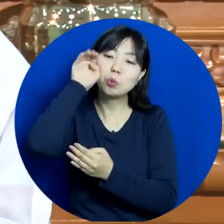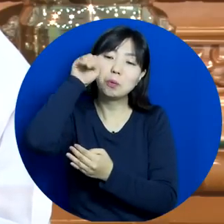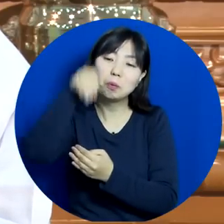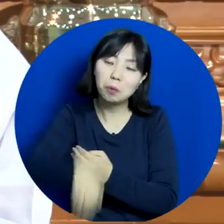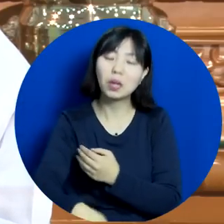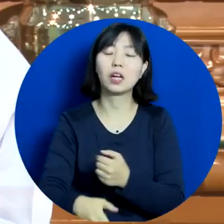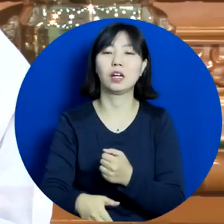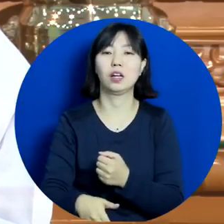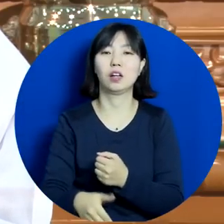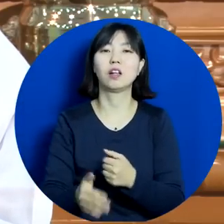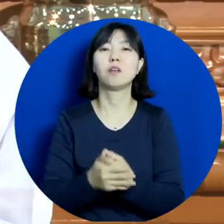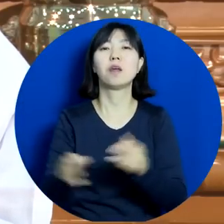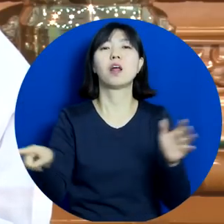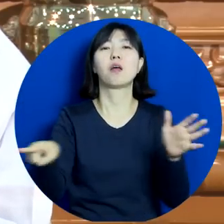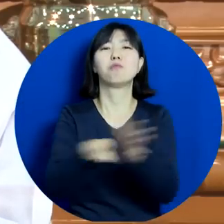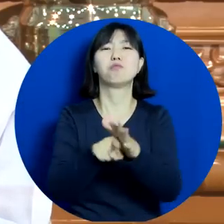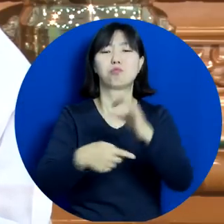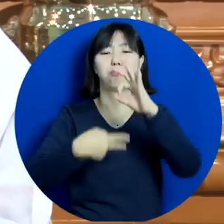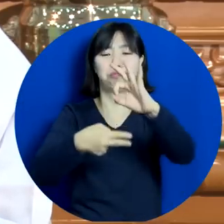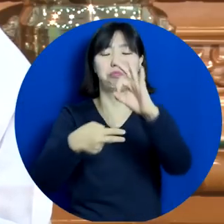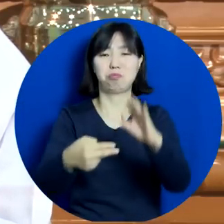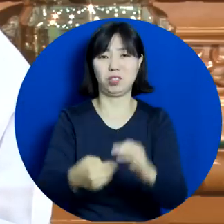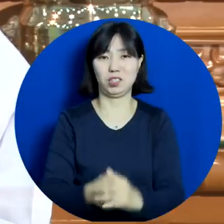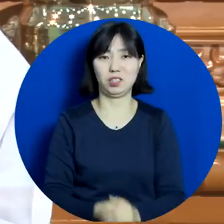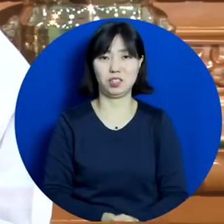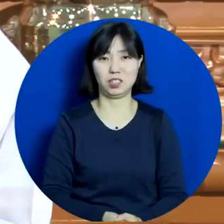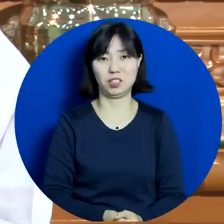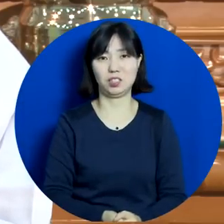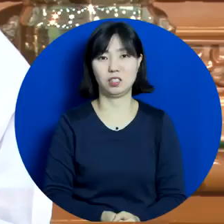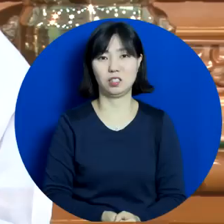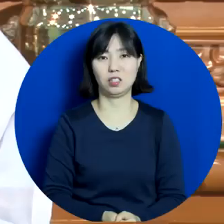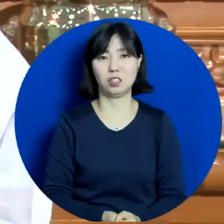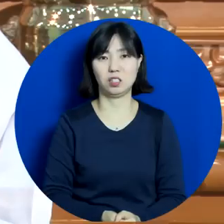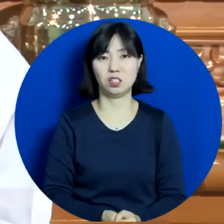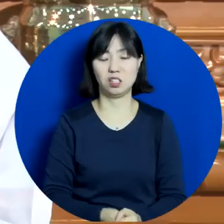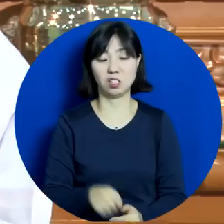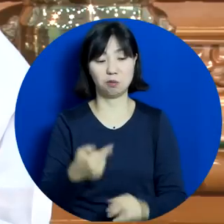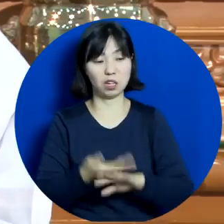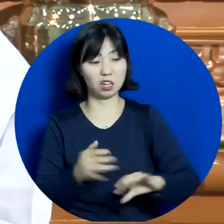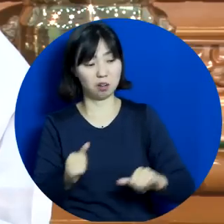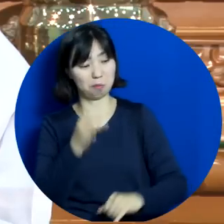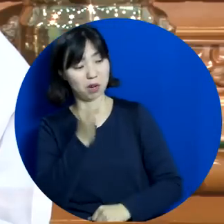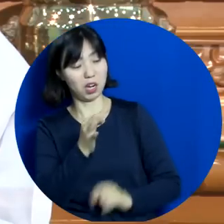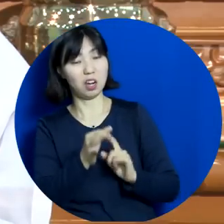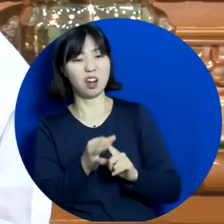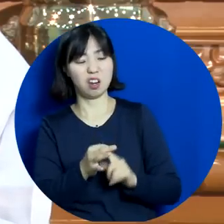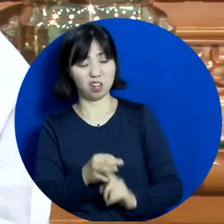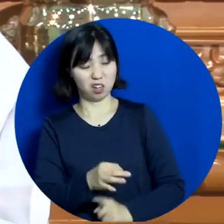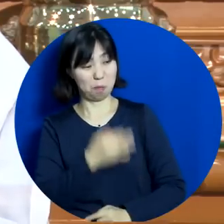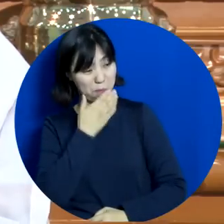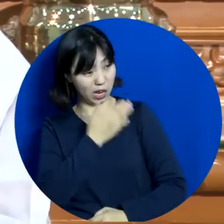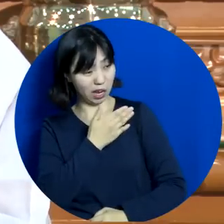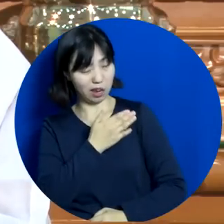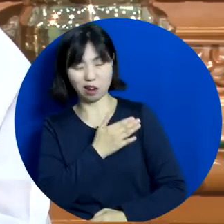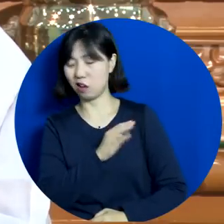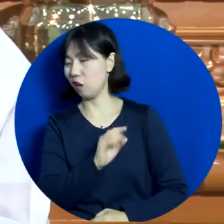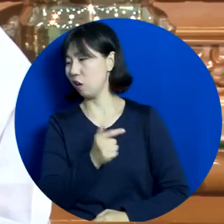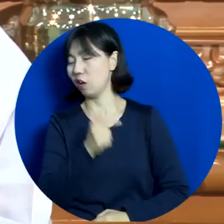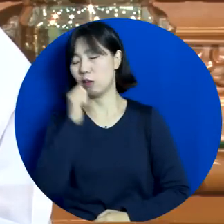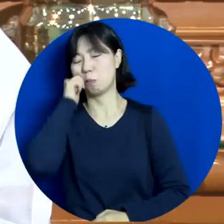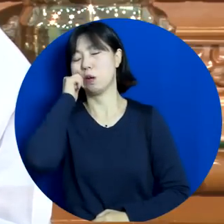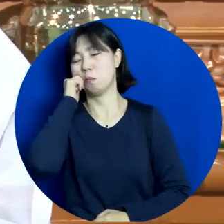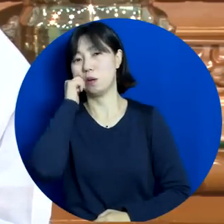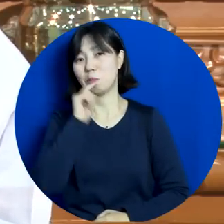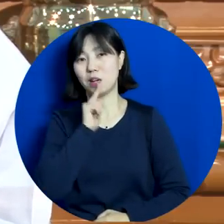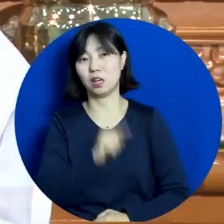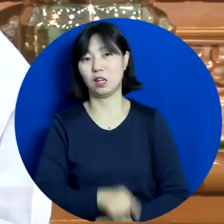그러니까 오히려 신뢰를 잃어요. 말을 해도 속으로, 아이고, 자이 니가 하겠다. 이렇게